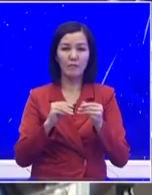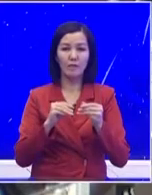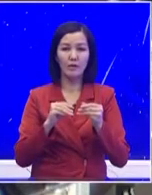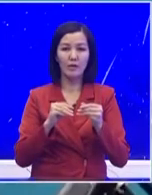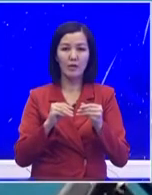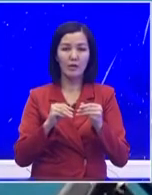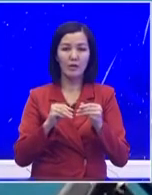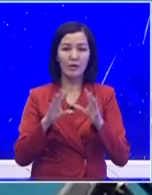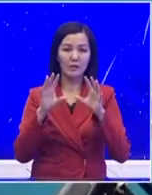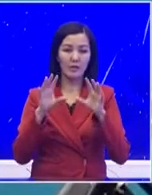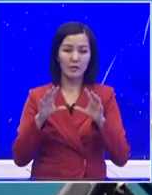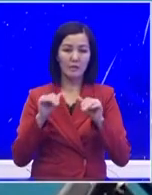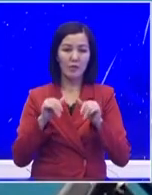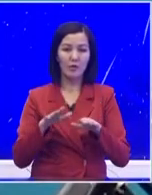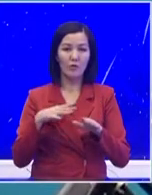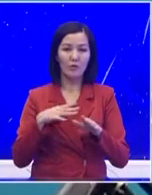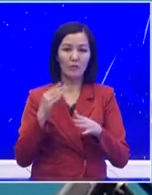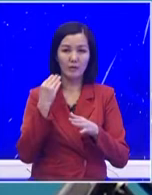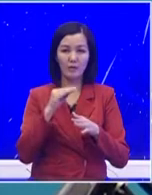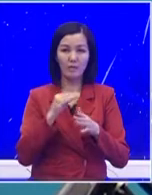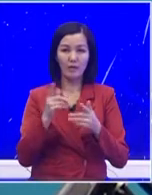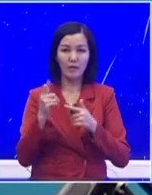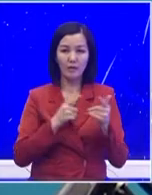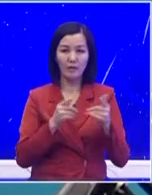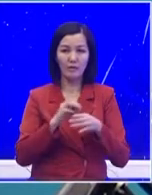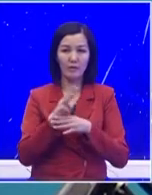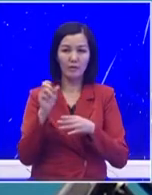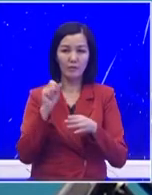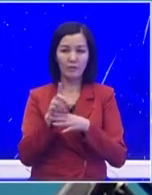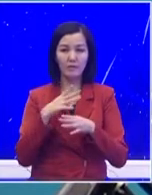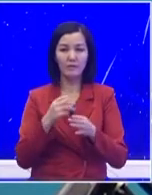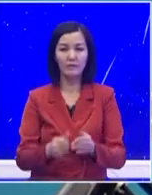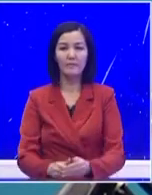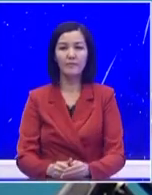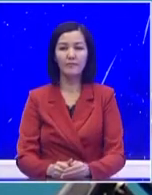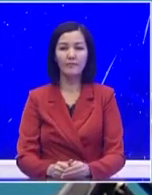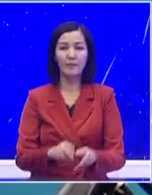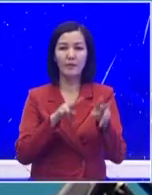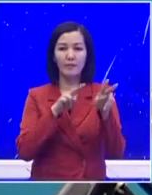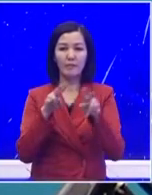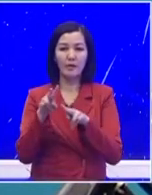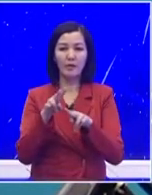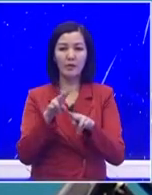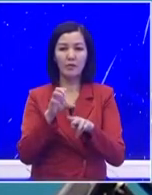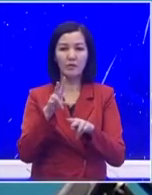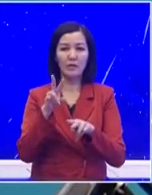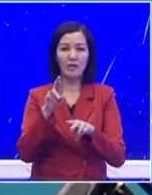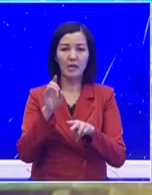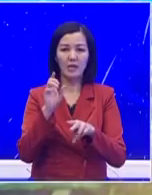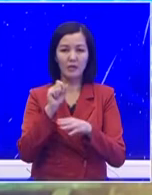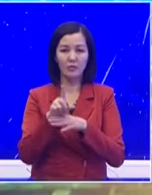Экология министрлігінен бағдарламаны сапалы әзірлеуді қамтамасыз ету тапсырамын. Бакалавр Роман Васильевич Склярға жүктелді.